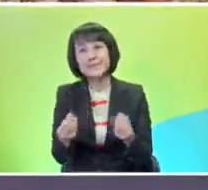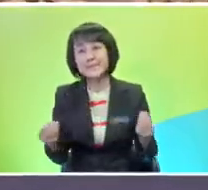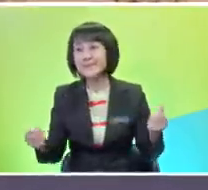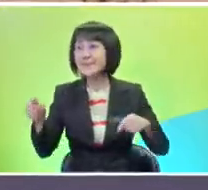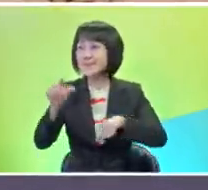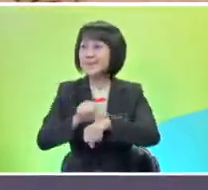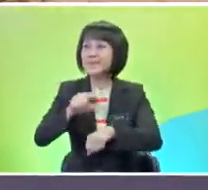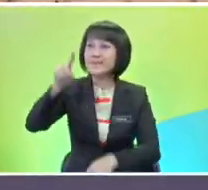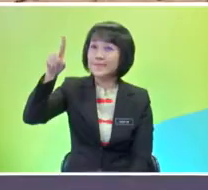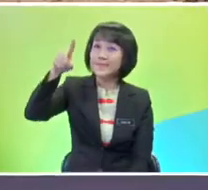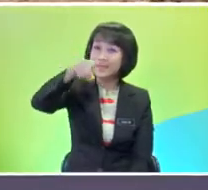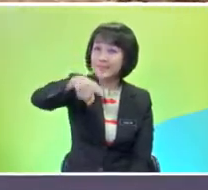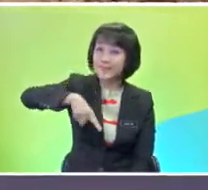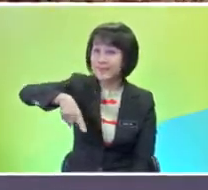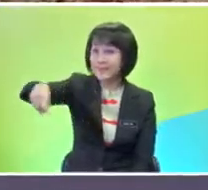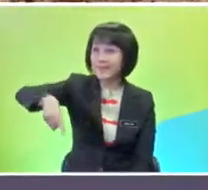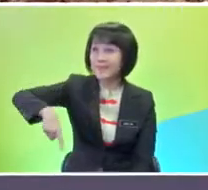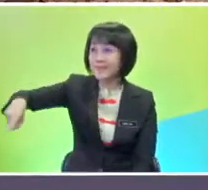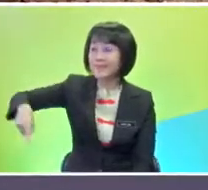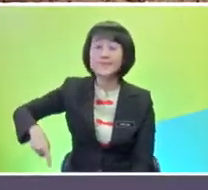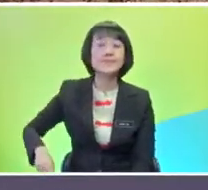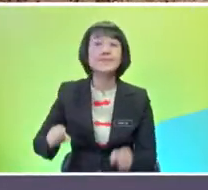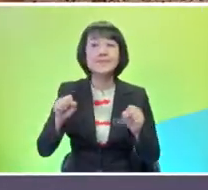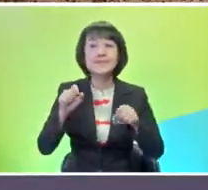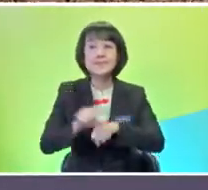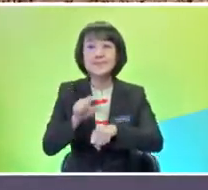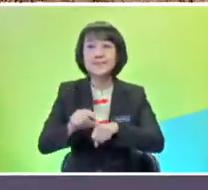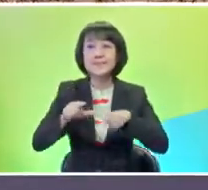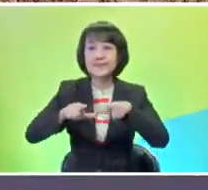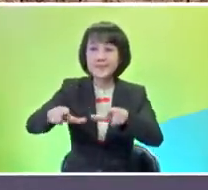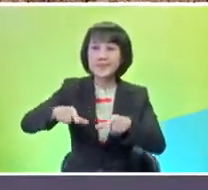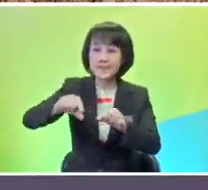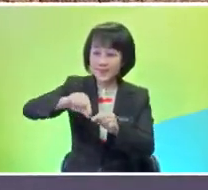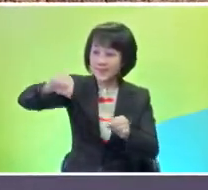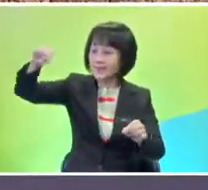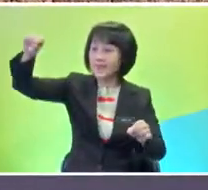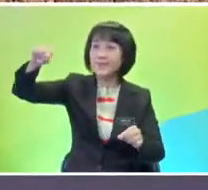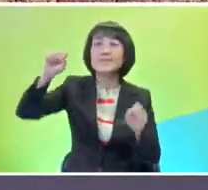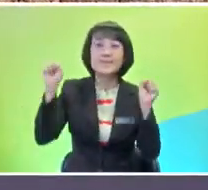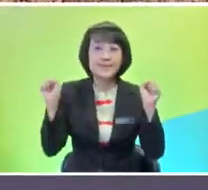jari boleh menggunakan kayu-kayu yang bendera di sini